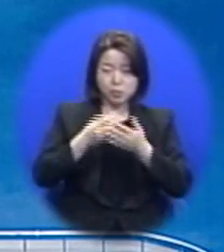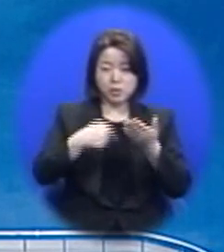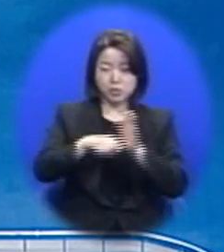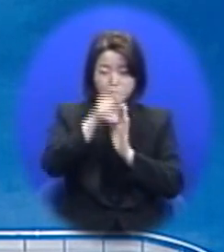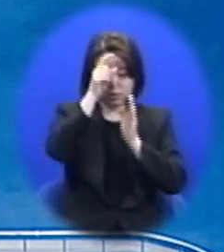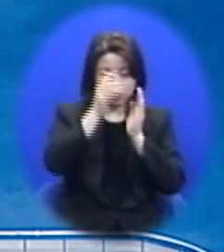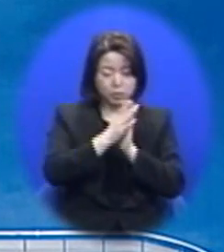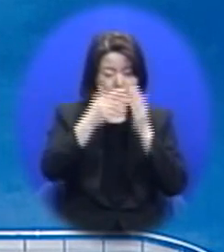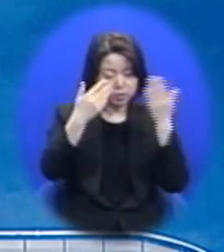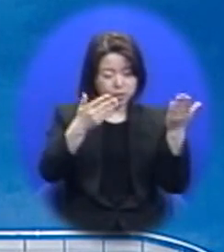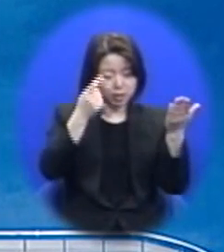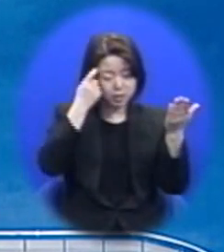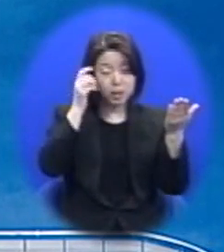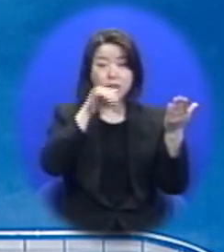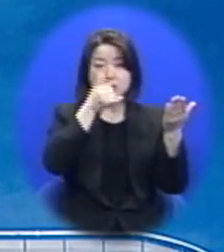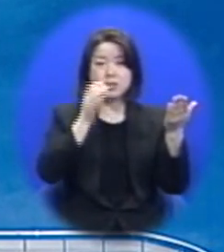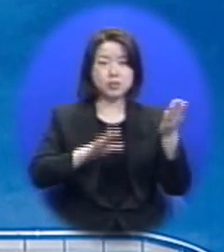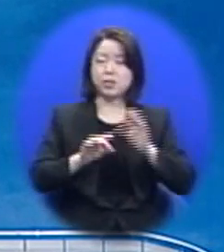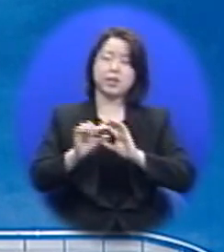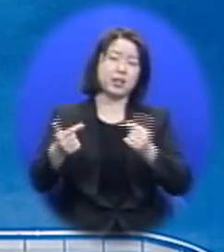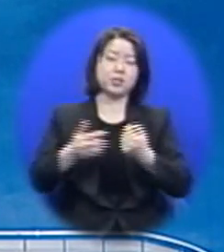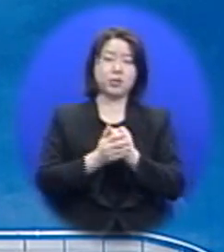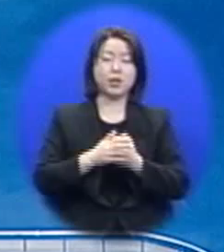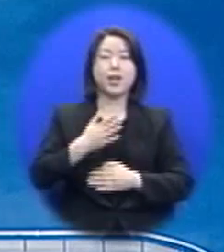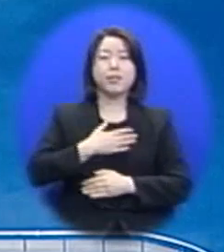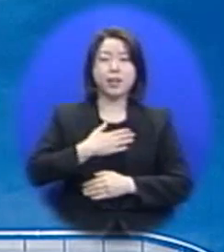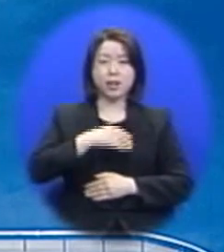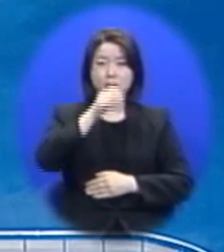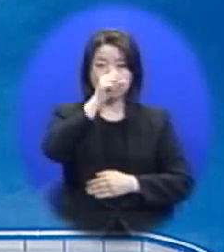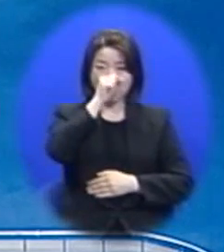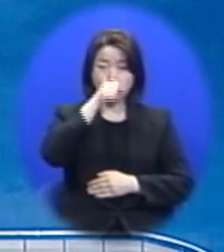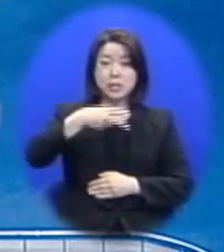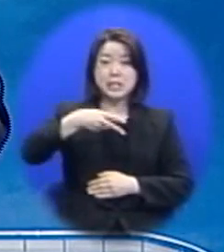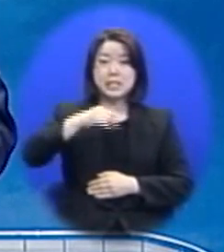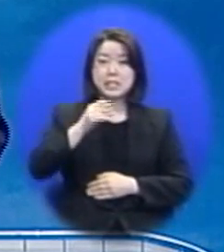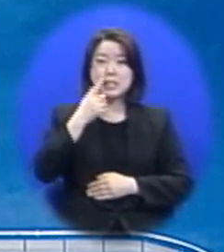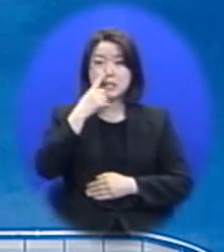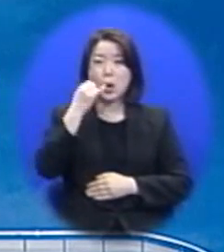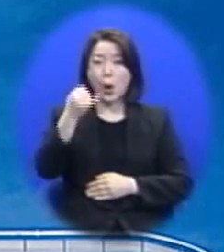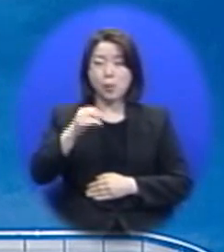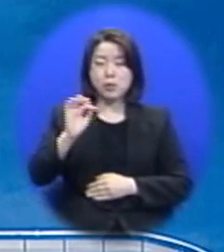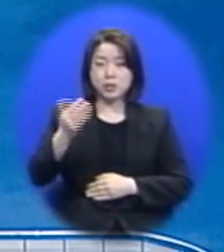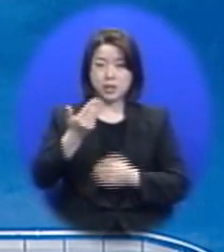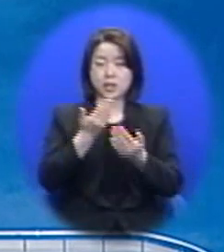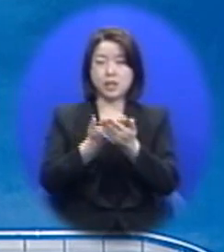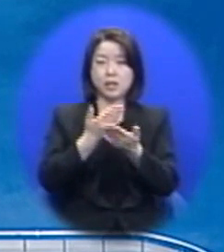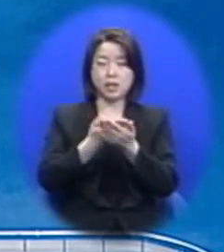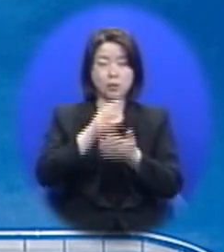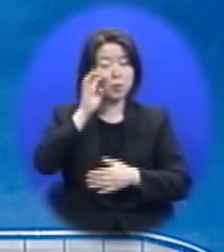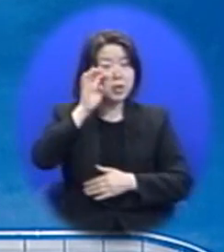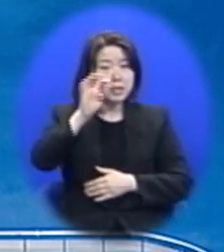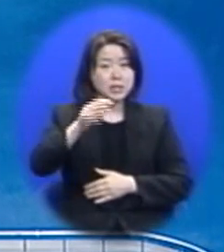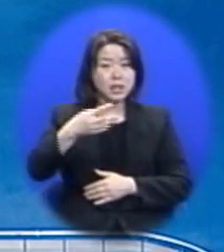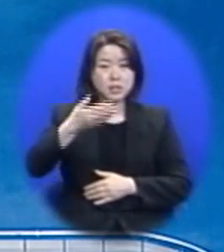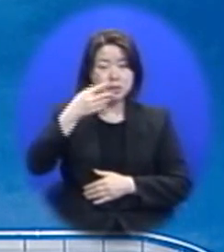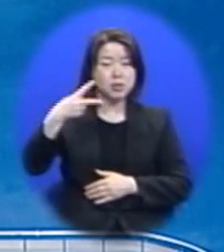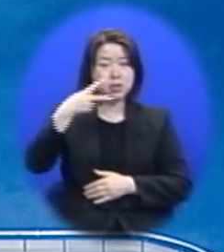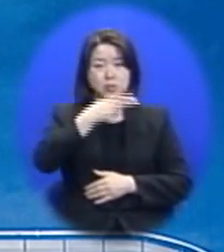하나님 앞에 내가 좋은 시어머니가 되게 해달라고 40일 금식 기도를